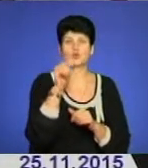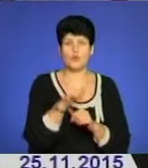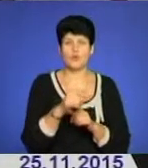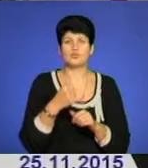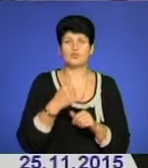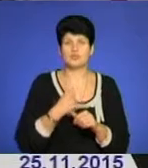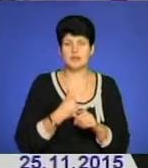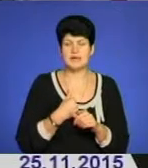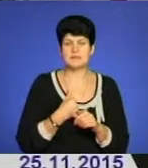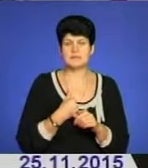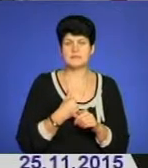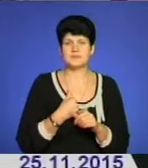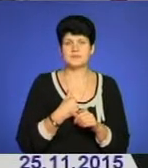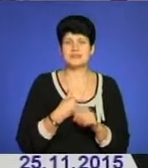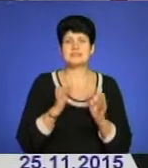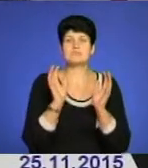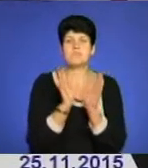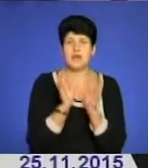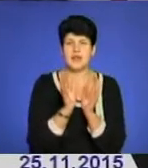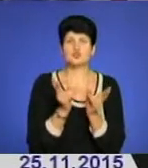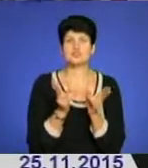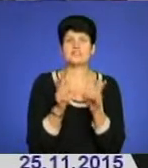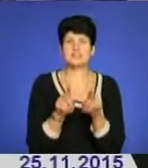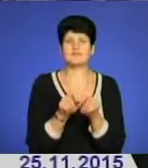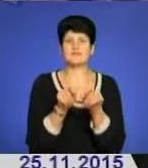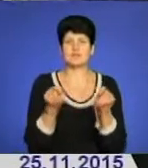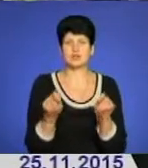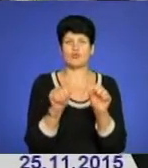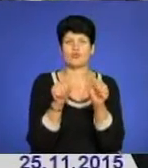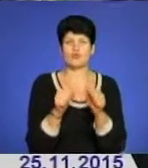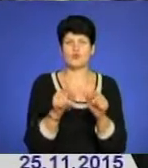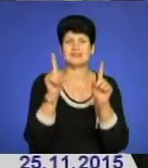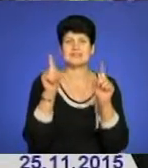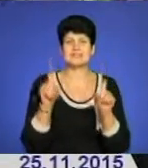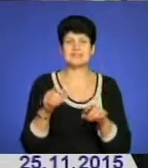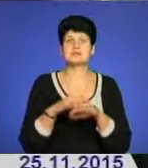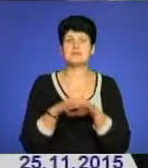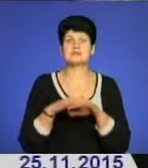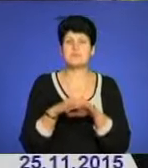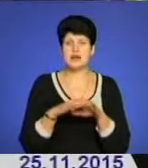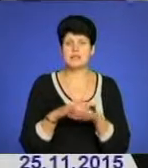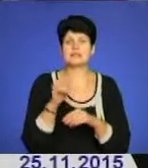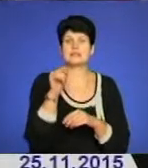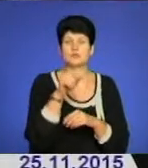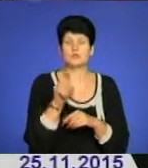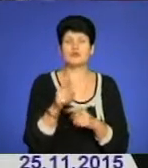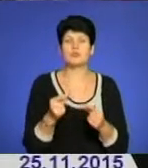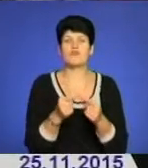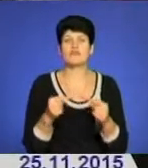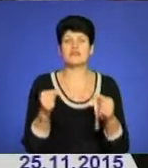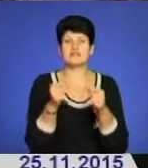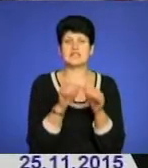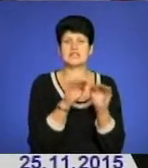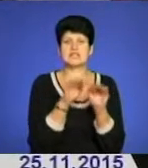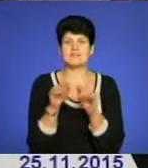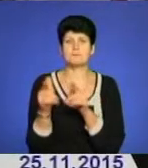все-таки збережено і залишено відкриту форму тестових завдань з математики. Це для того, щоб все-таки визначити рівень